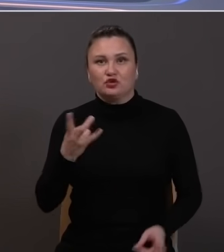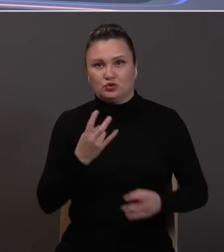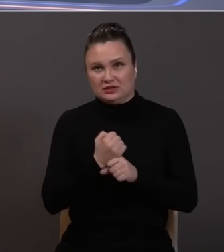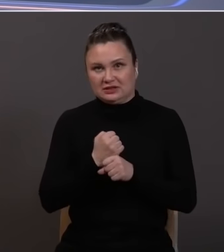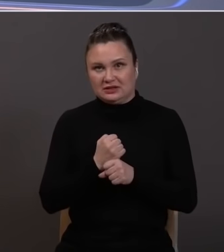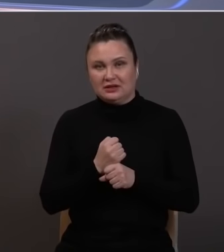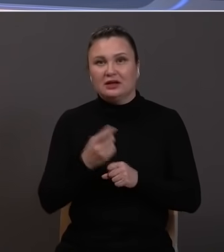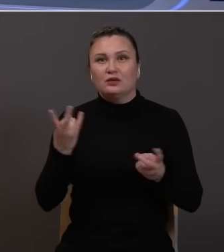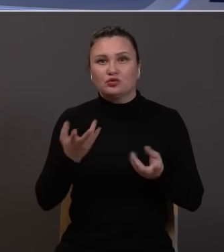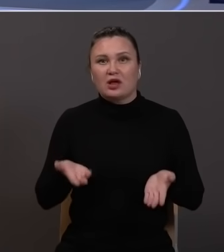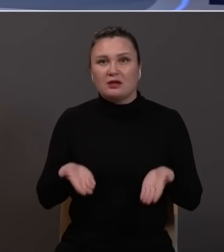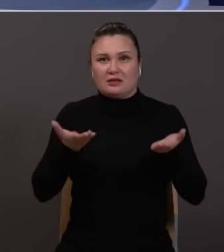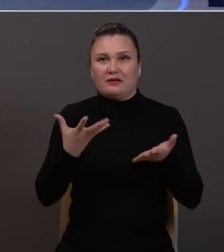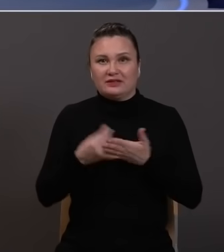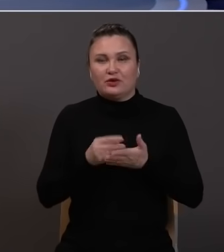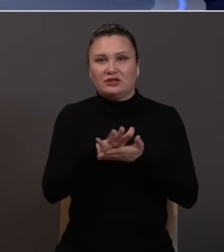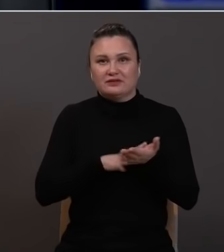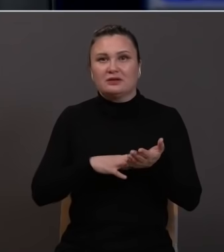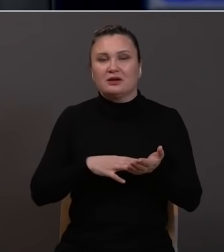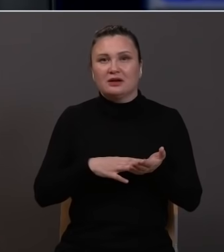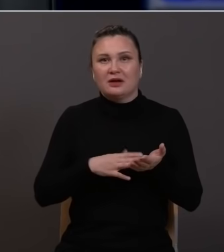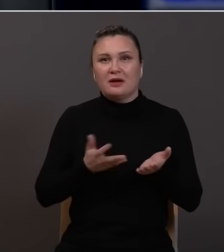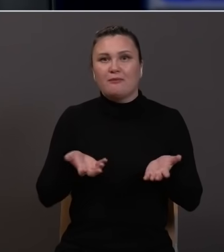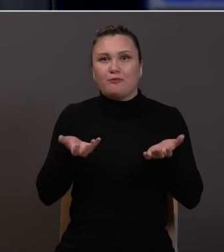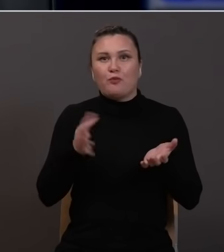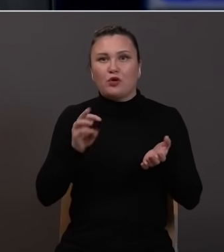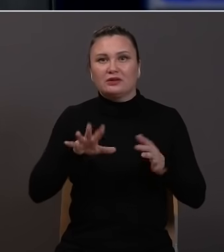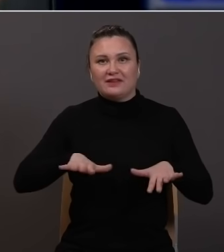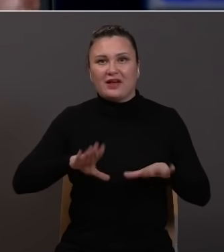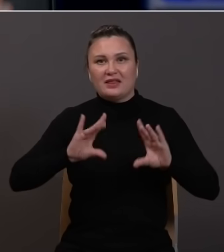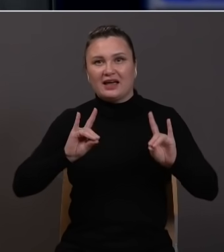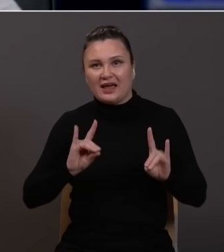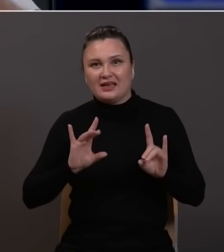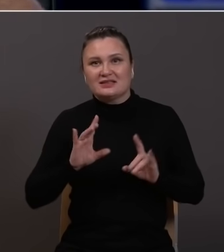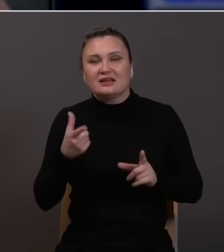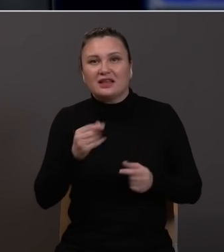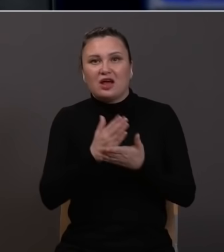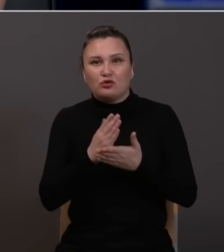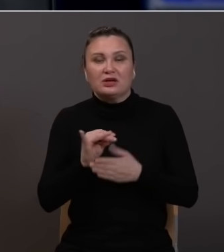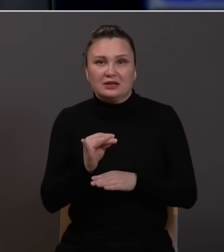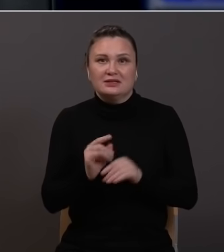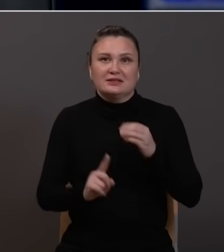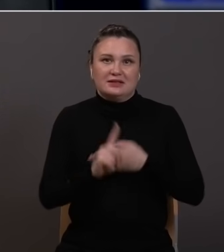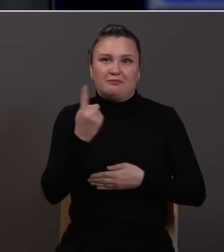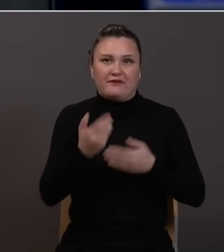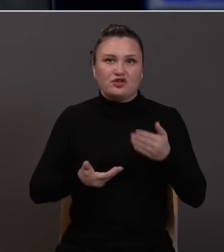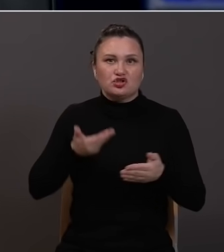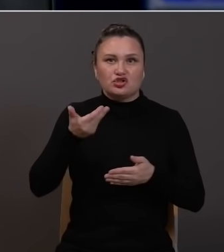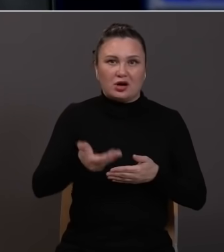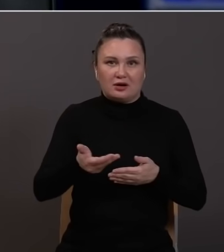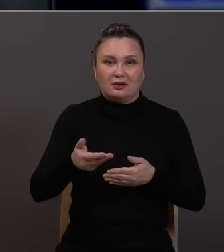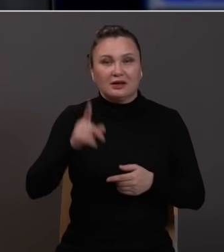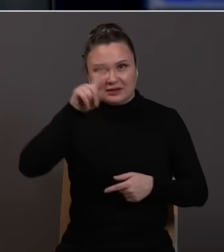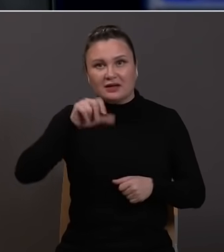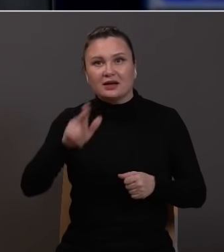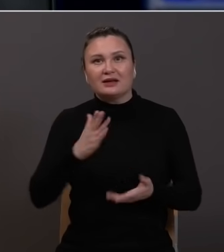Нужно оторвать свою, извините за выражение, попу от дивана, кресла, где ты находишься, и сделать первый шаг. Это вот,